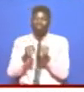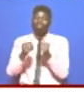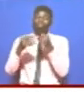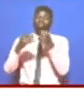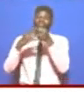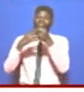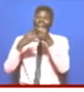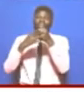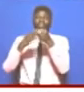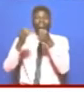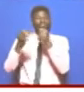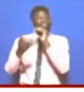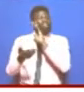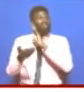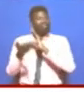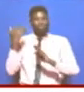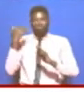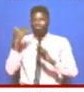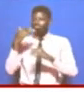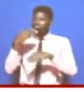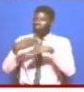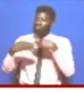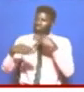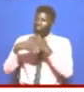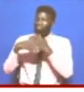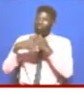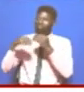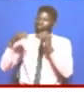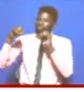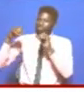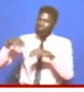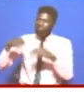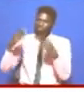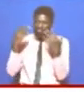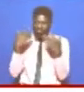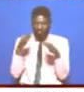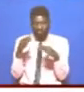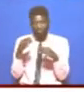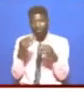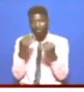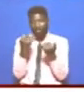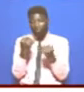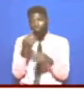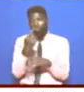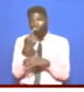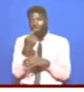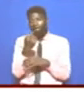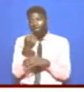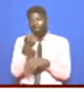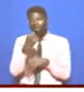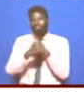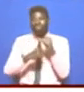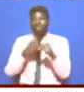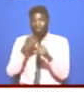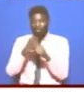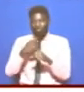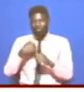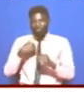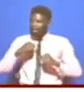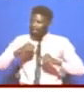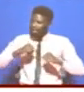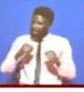Just derelict buildings. Na kwa muda wa mwaka moja na nusu, nina furaha tele tukiwa hapa